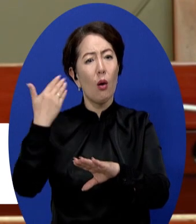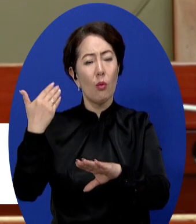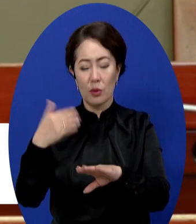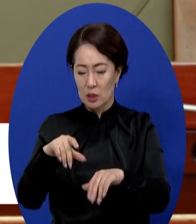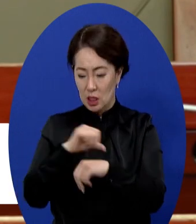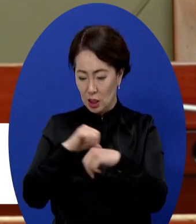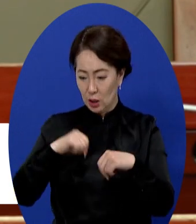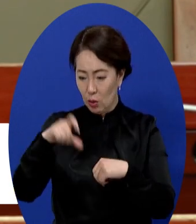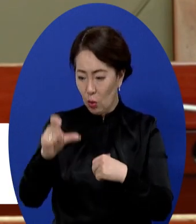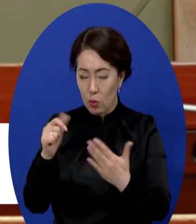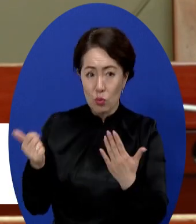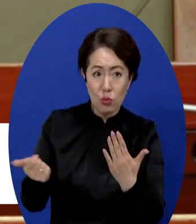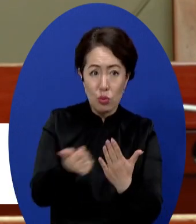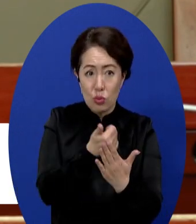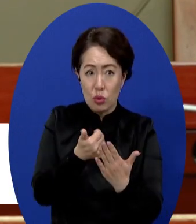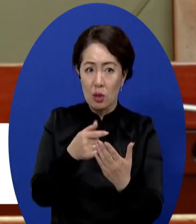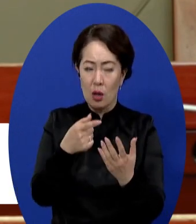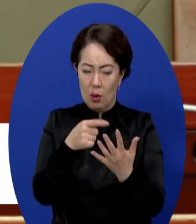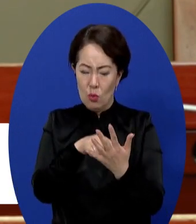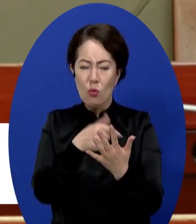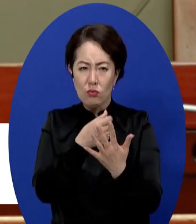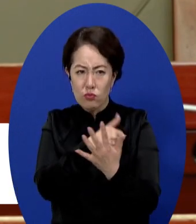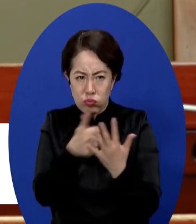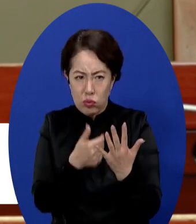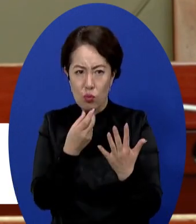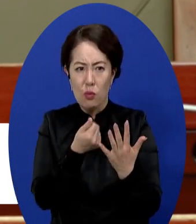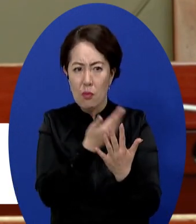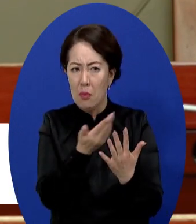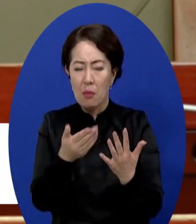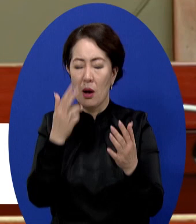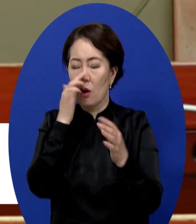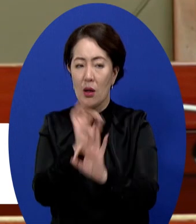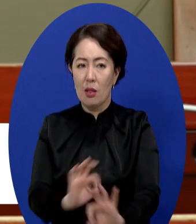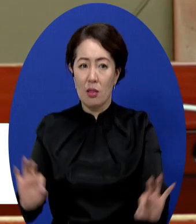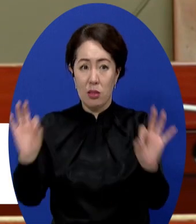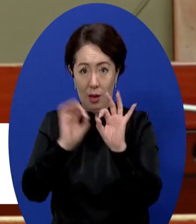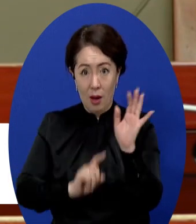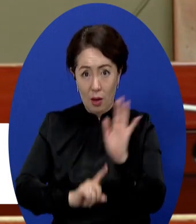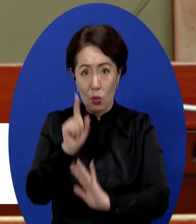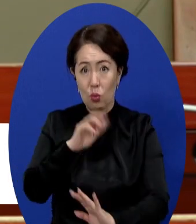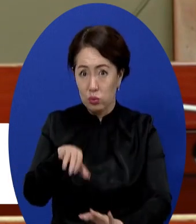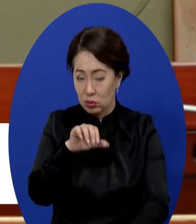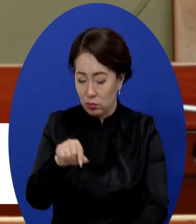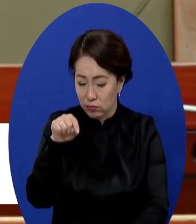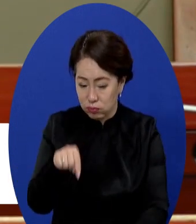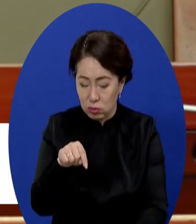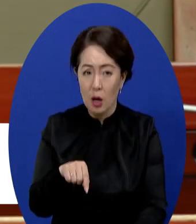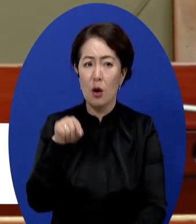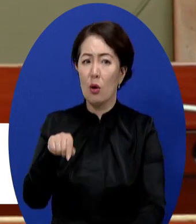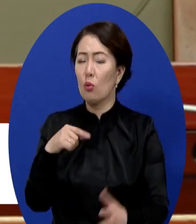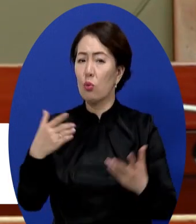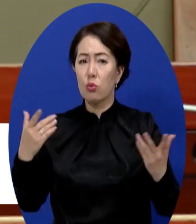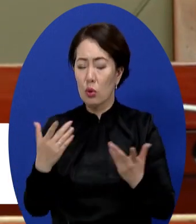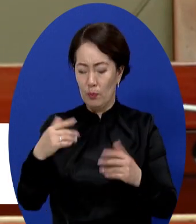бүрээр явуулж үзсэн хөтөлбөр бол байгаагүй. Тийм учраас энэ бүх